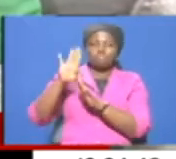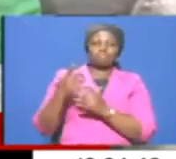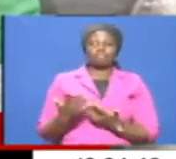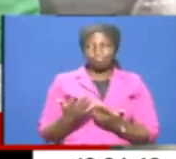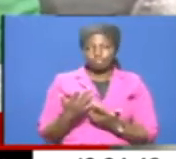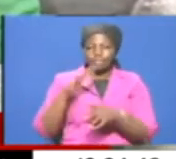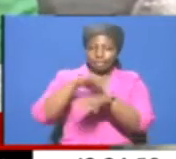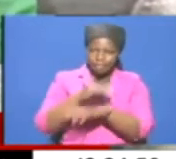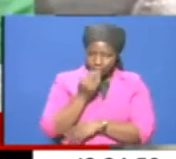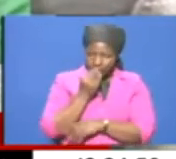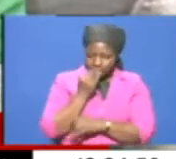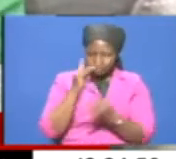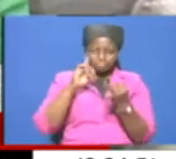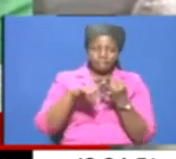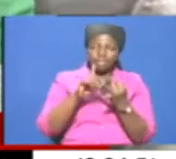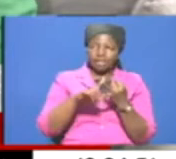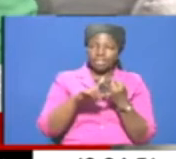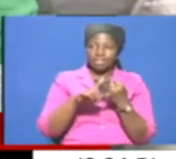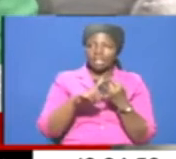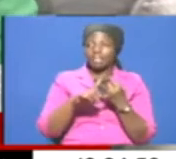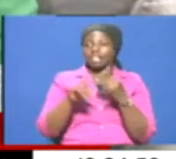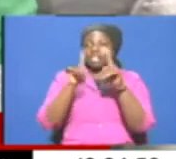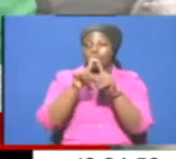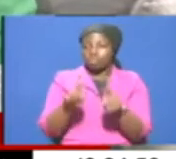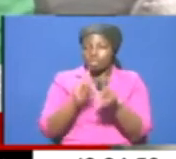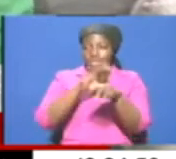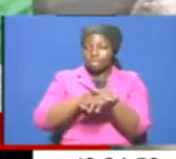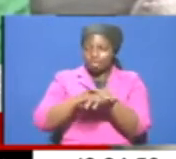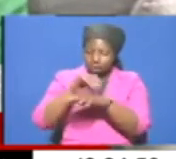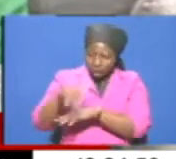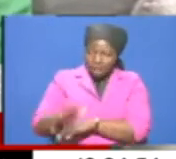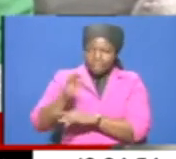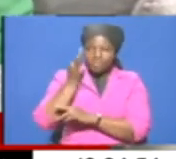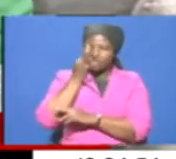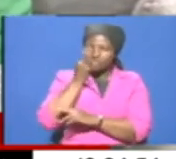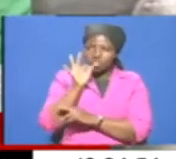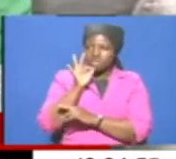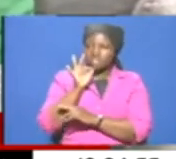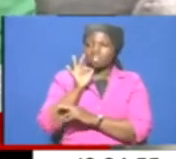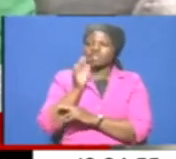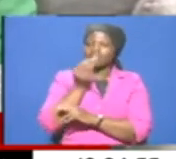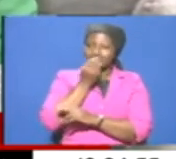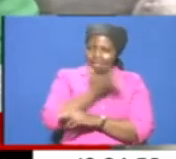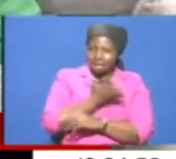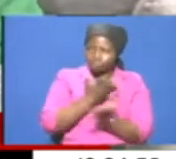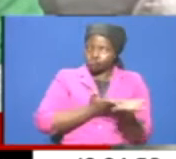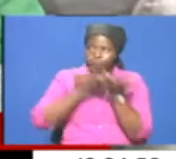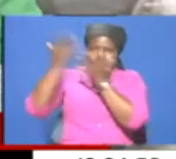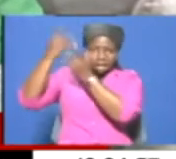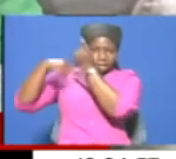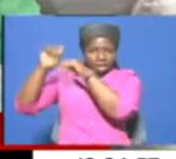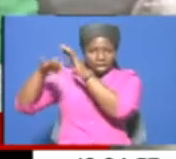chakula. Mm-hmm. Na tupige hatua hata matunda tupande, tuweze kukula hapa, tupeleke nje, tupate the